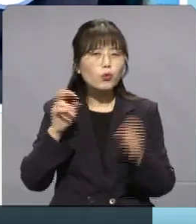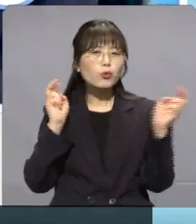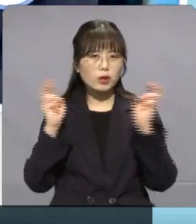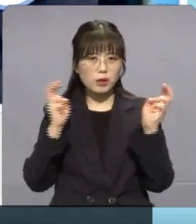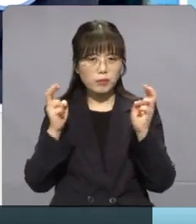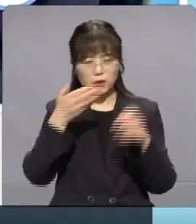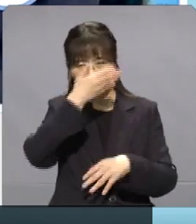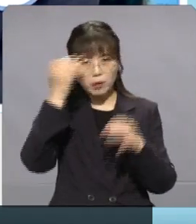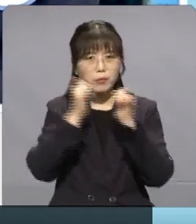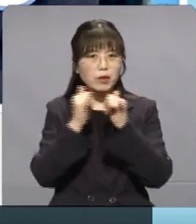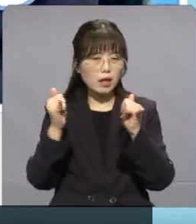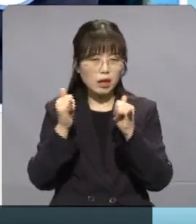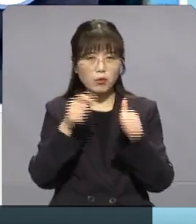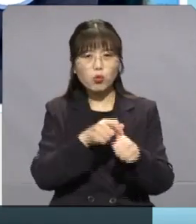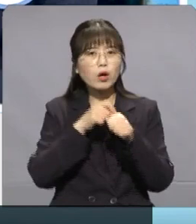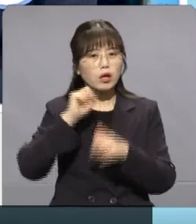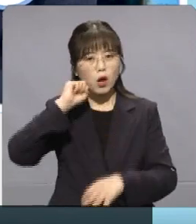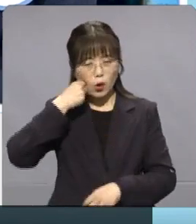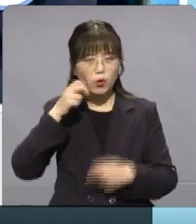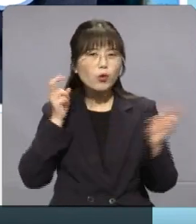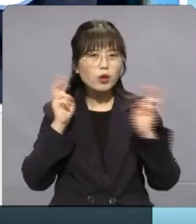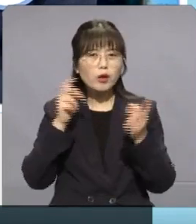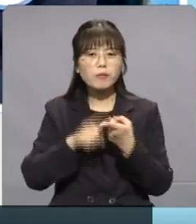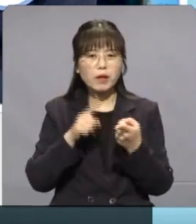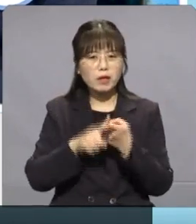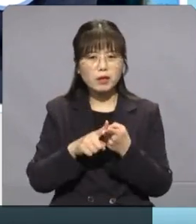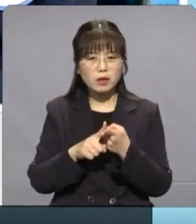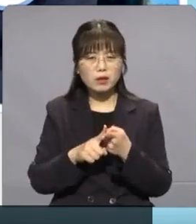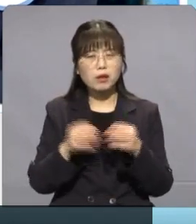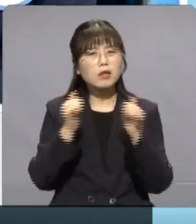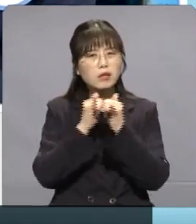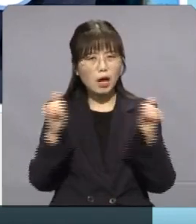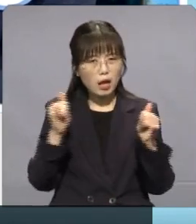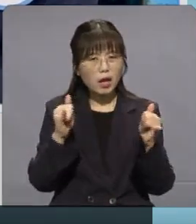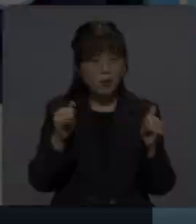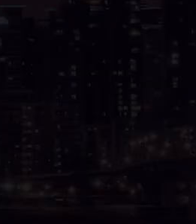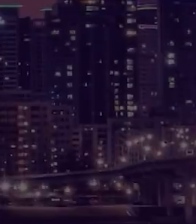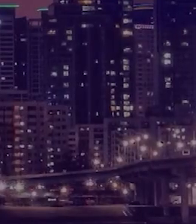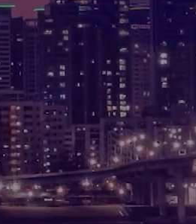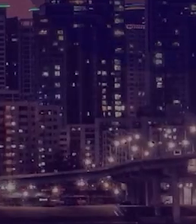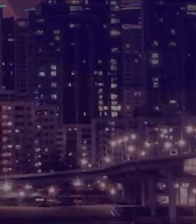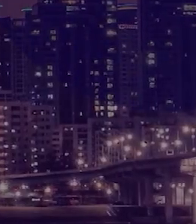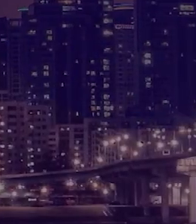젊은이들 구하기 힘든 기업들 같은 경우에는 거의 뭐 인력난에 휩싸일 거라고 저는 봅니다.